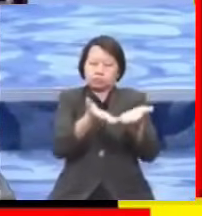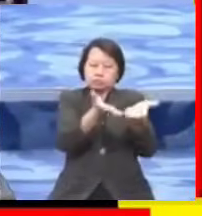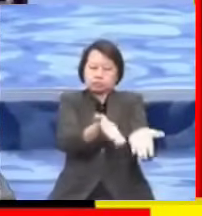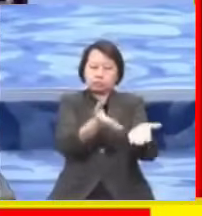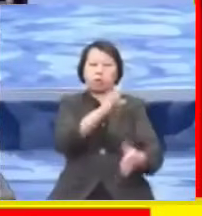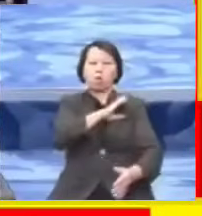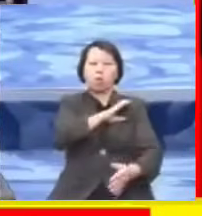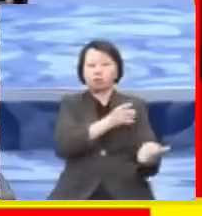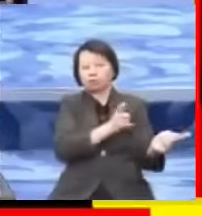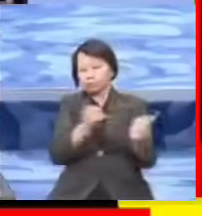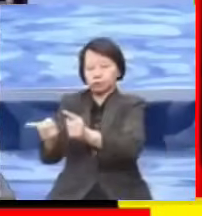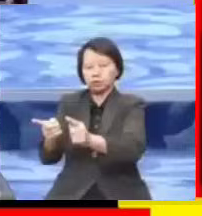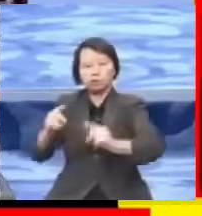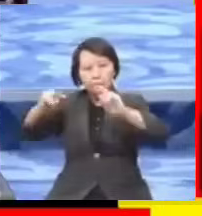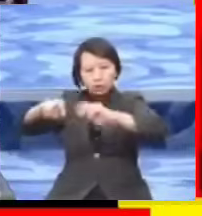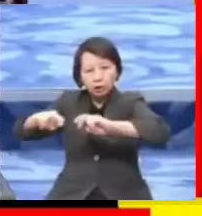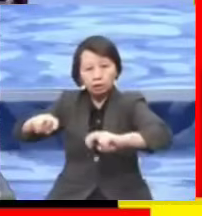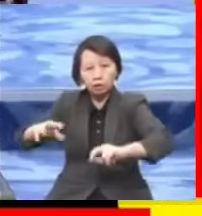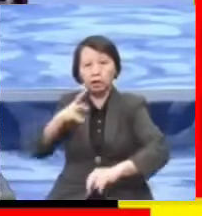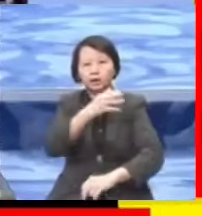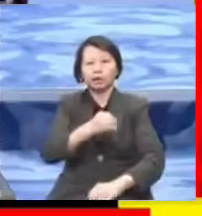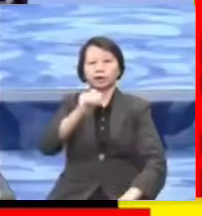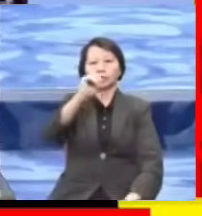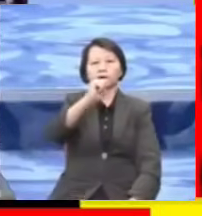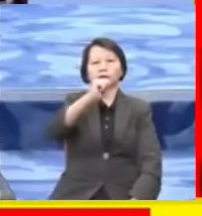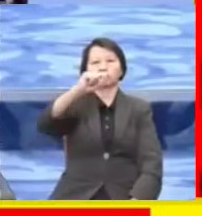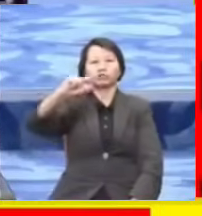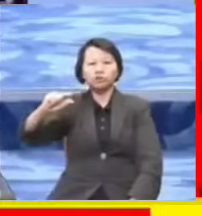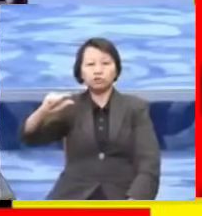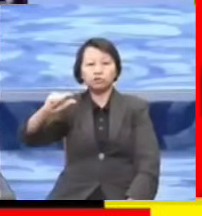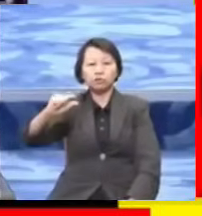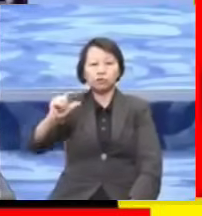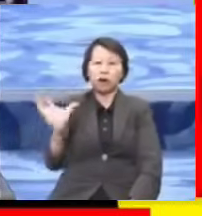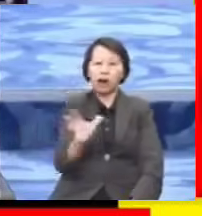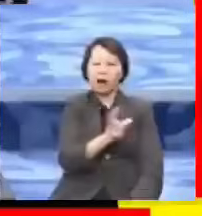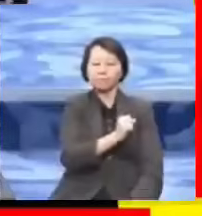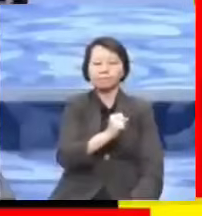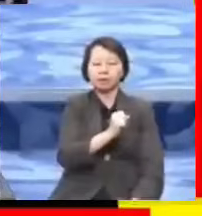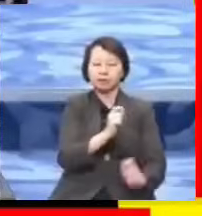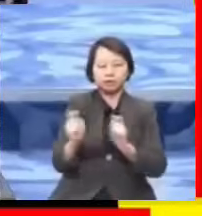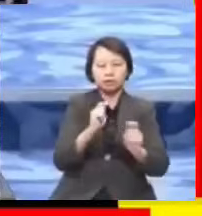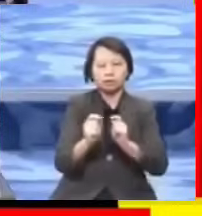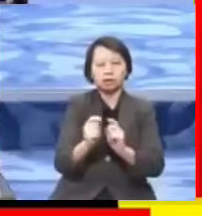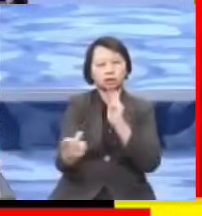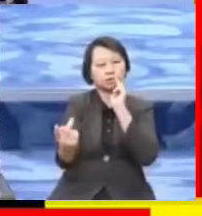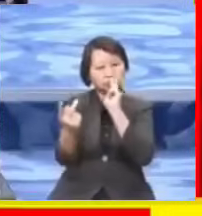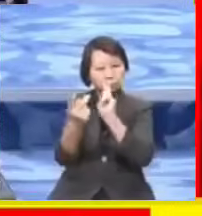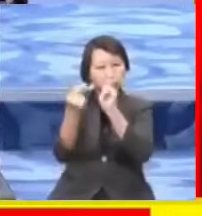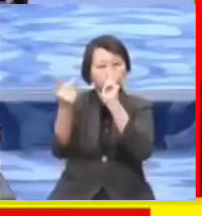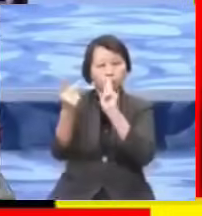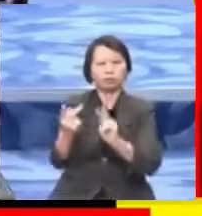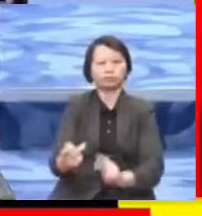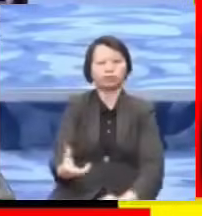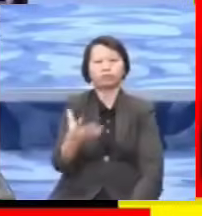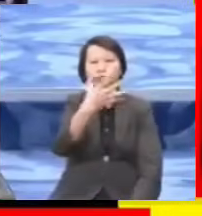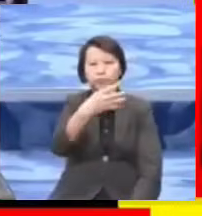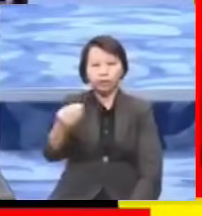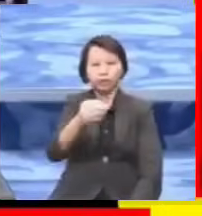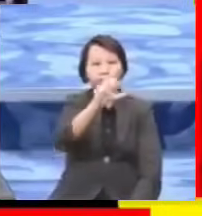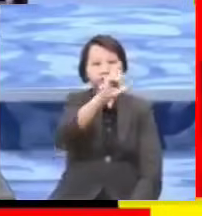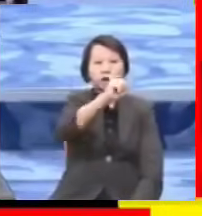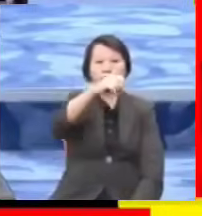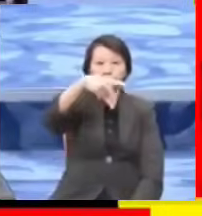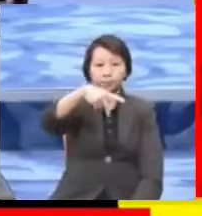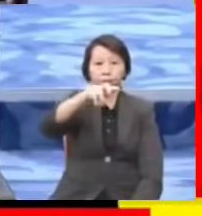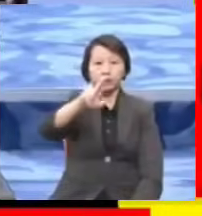menyiasat dan untuk peguam negara mengambil tindakan yang sesuai. SPRM sendiri telah membuat kenyataan